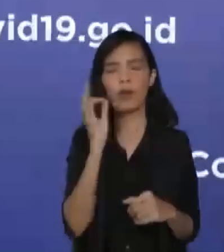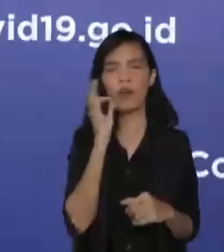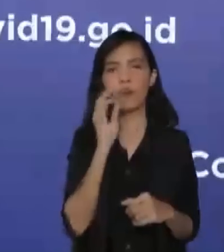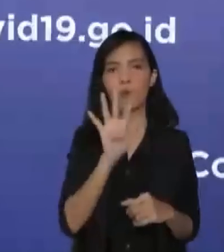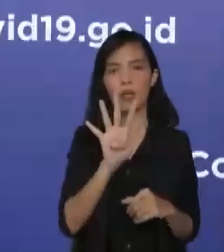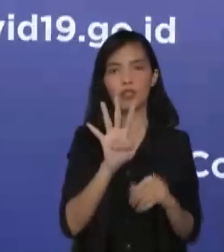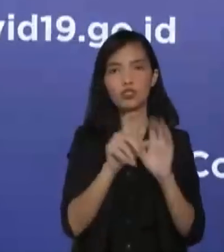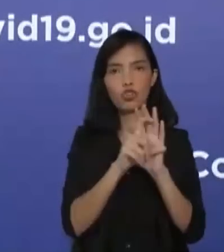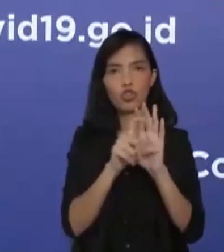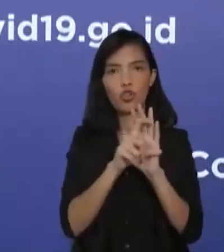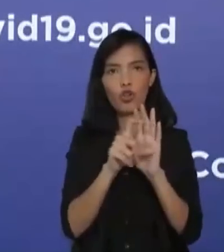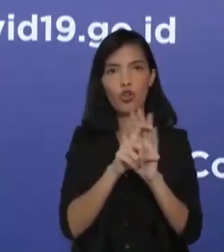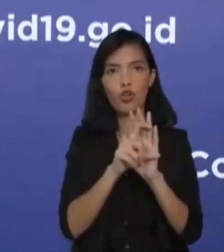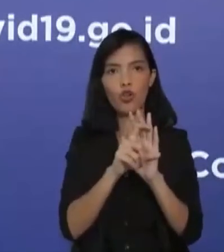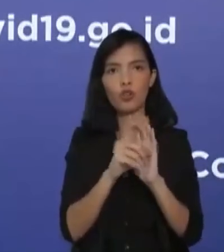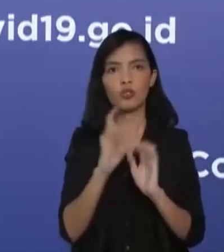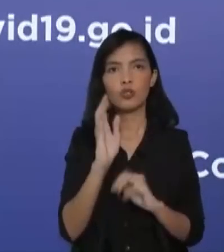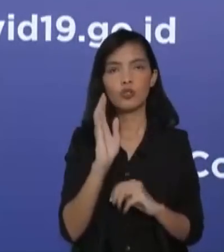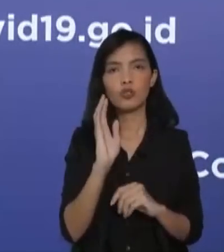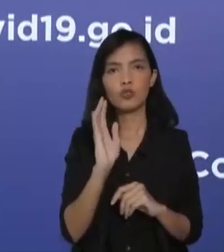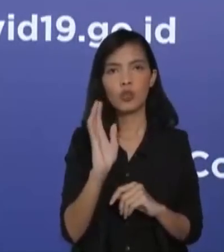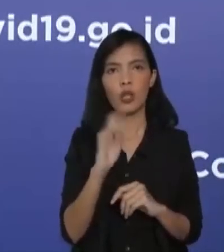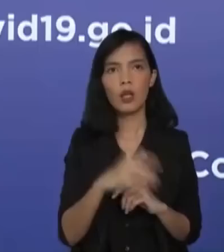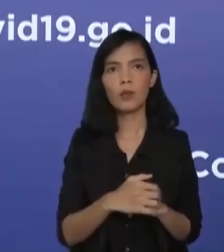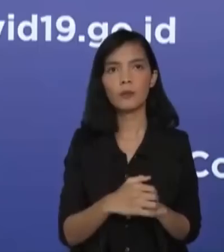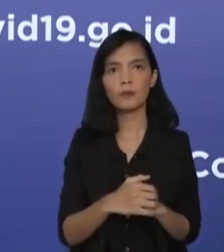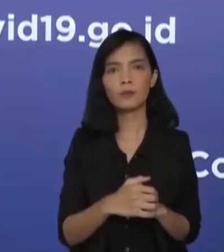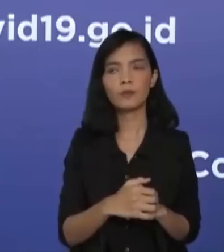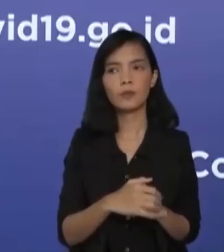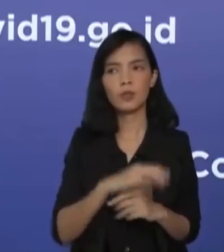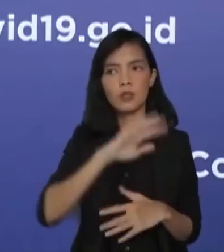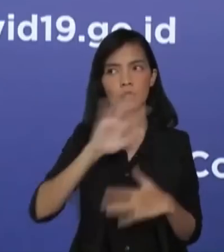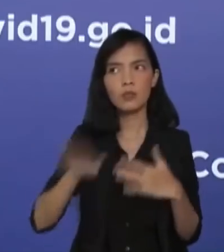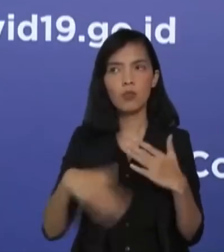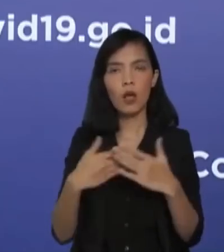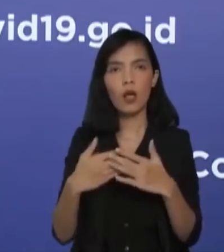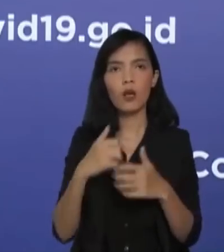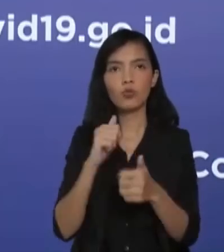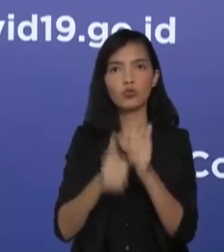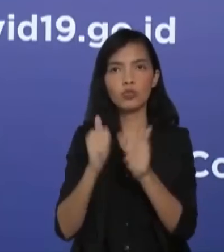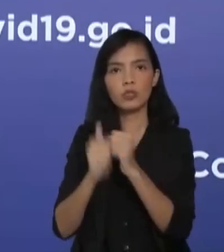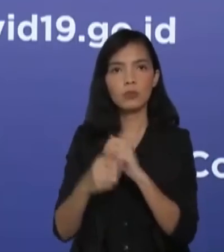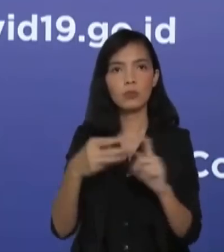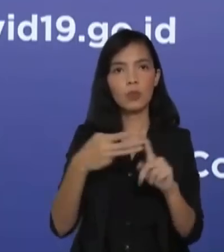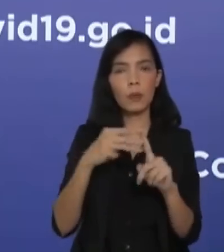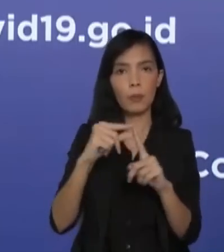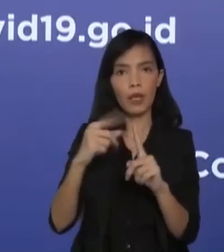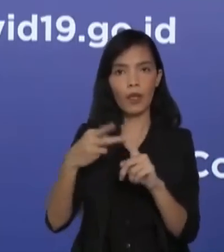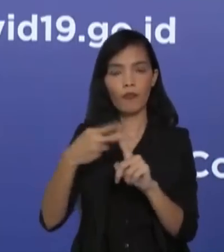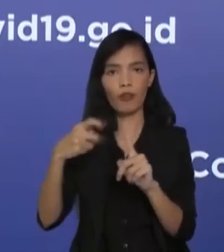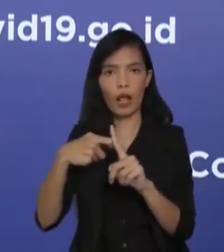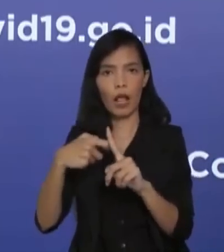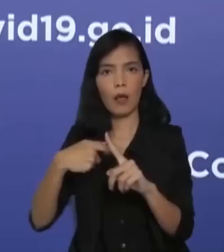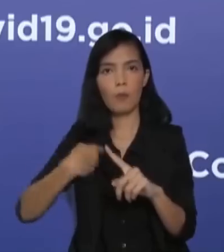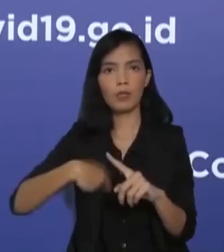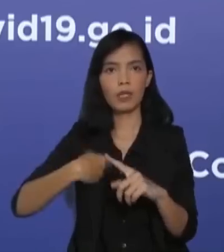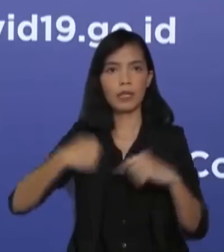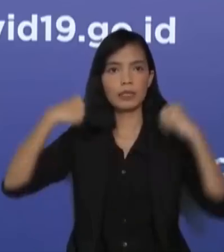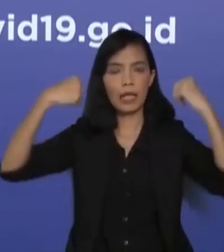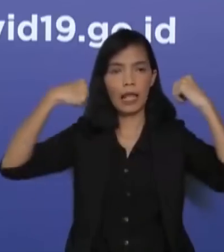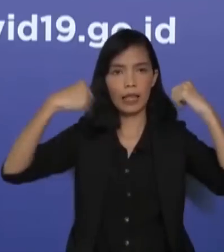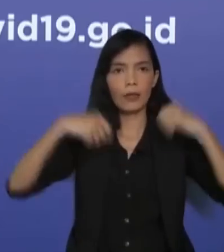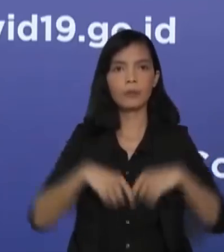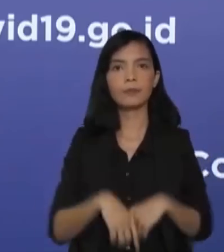saya, ventilator yang sudah melalui semuanya pengujian di BPFK, Kementerian Kesehatan.